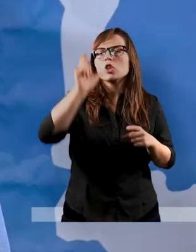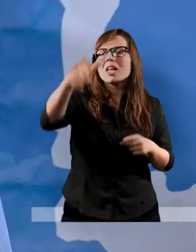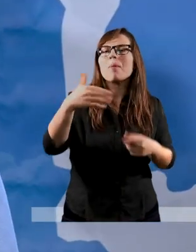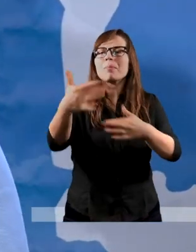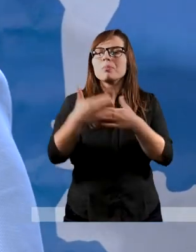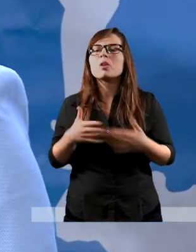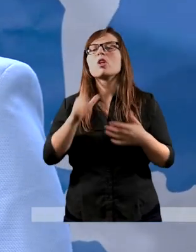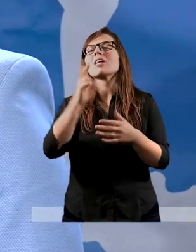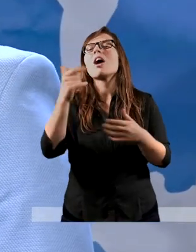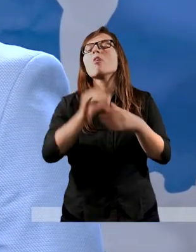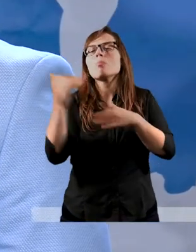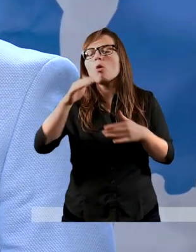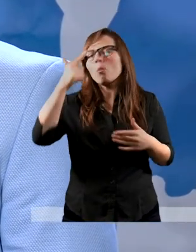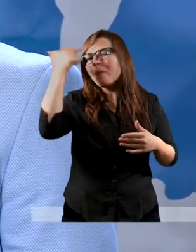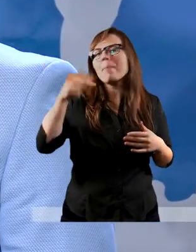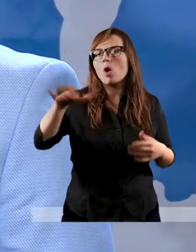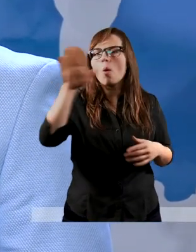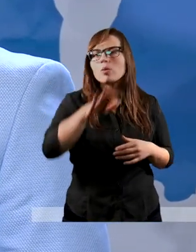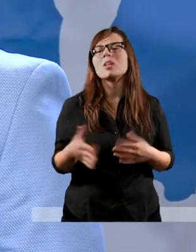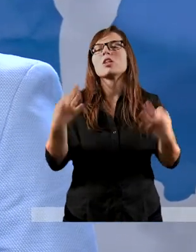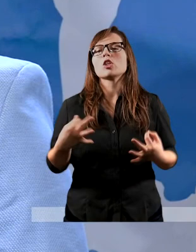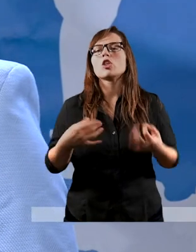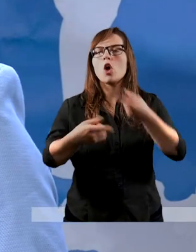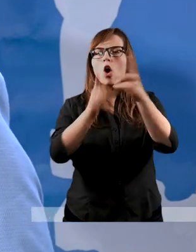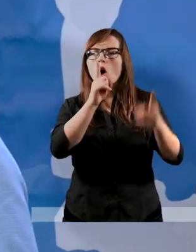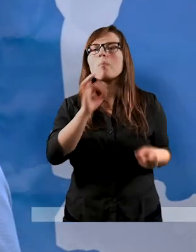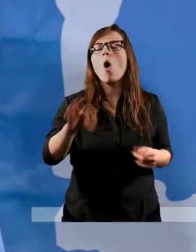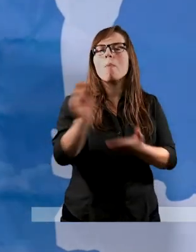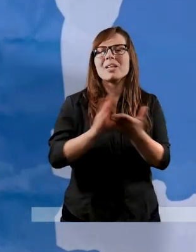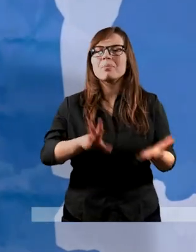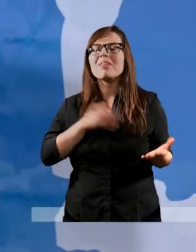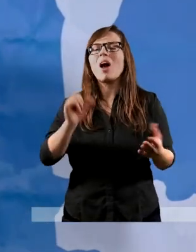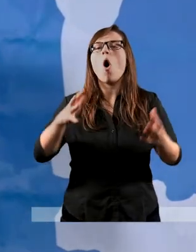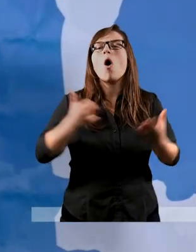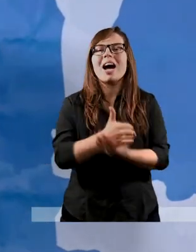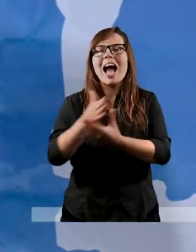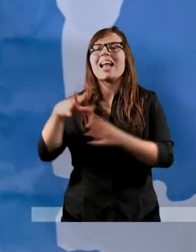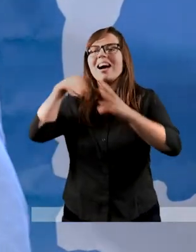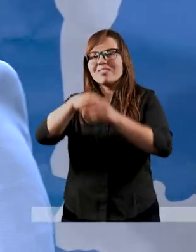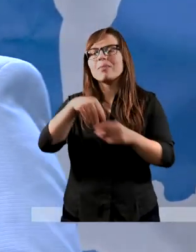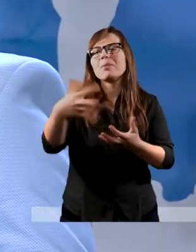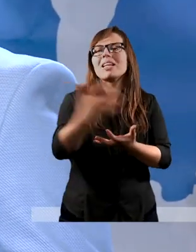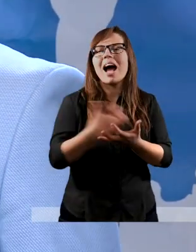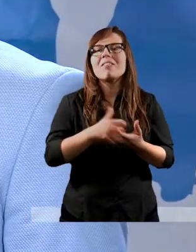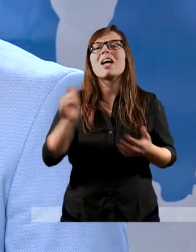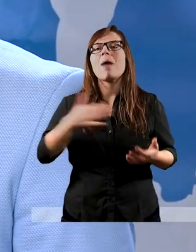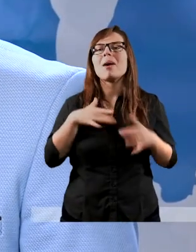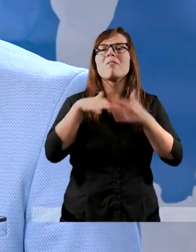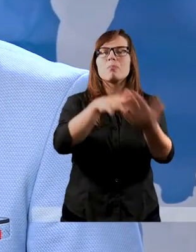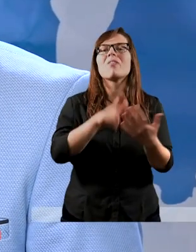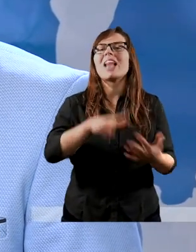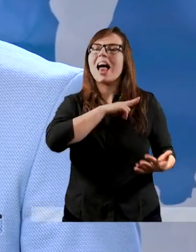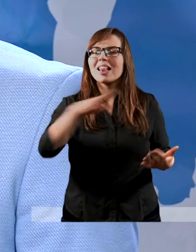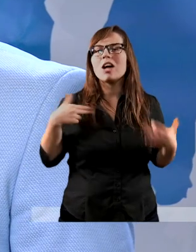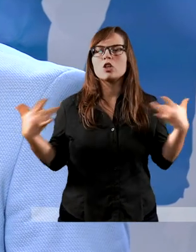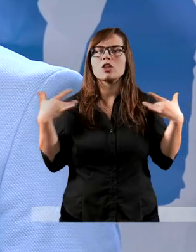średnim wieku, jakim jestem, o Bogu pamiętać. Dzisiaj rozmawiamy o Piśmie Świętym, o radach zawartych tam i jak one mają wpływ na nasze